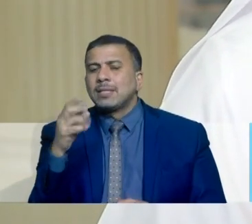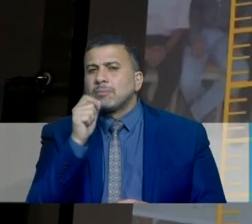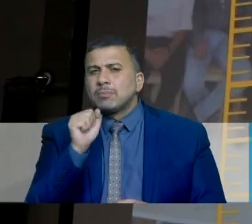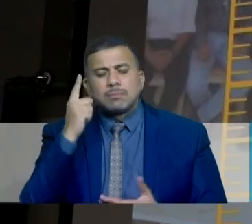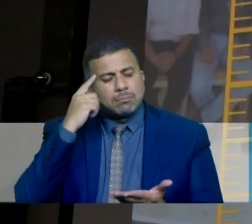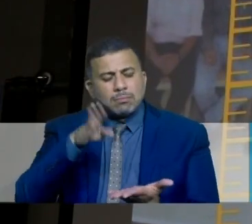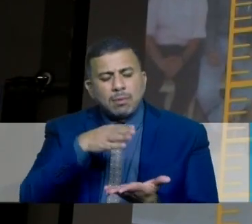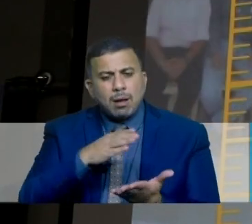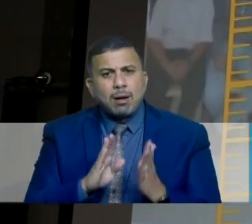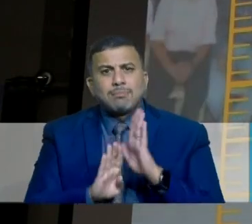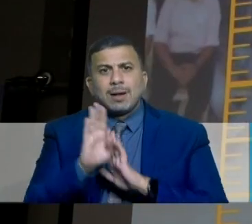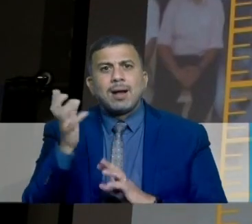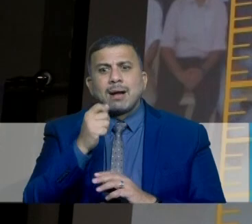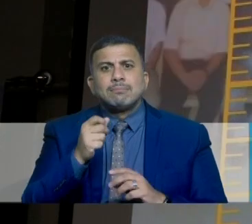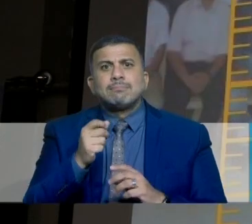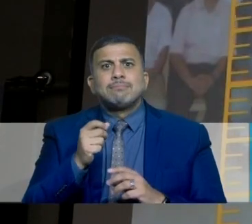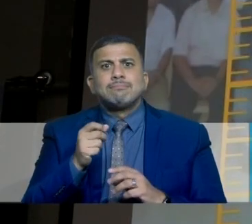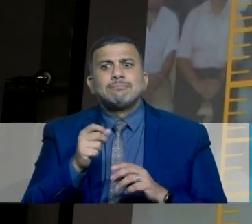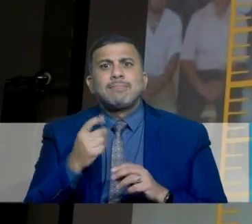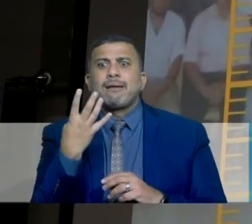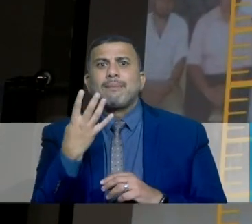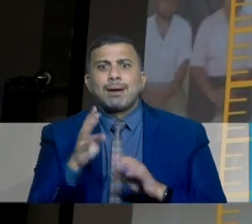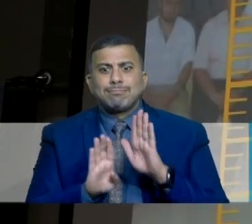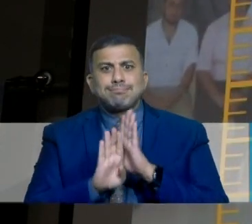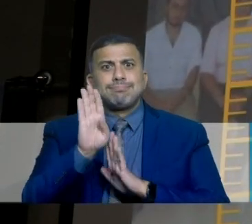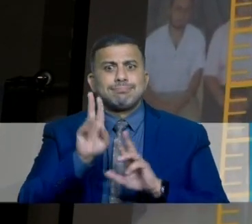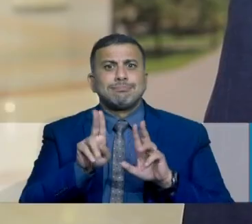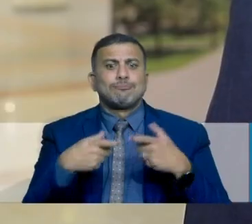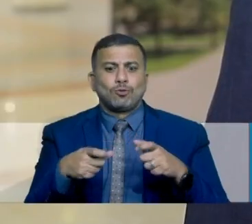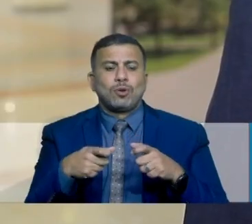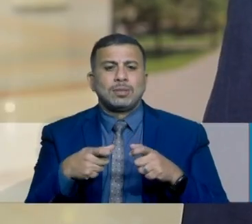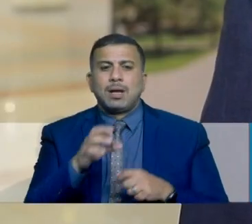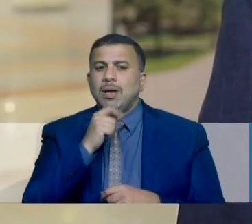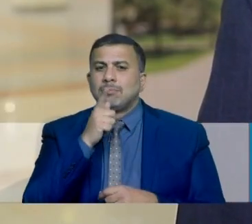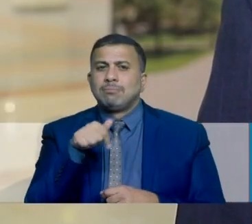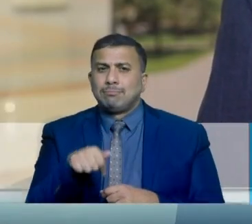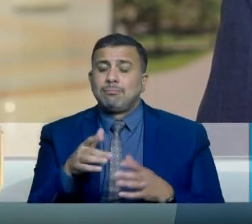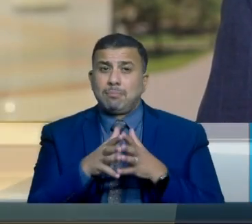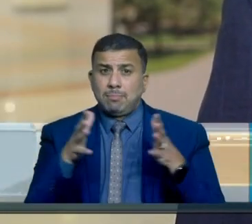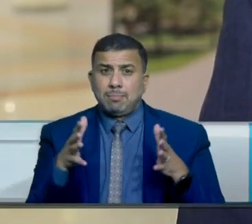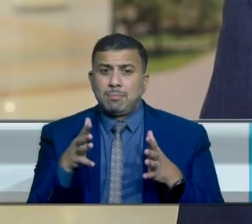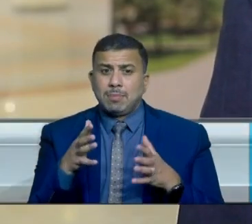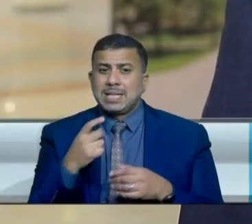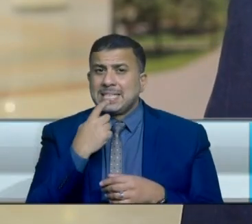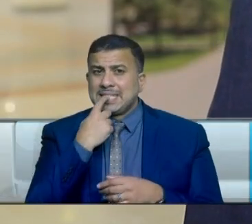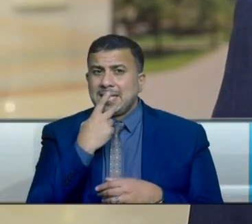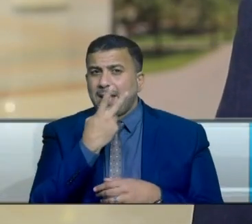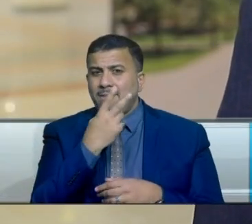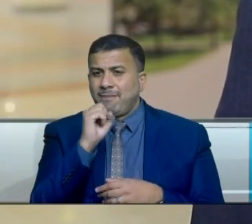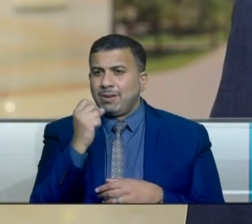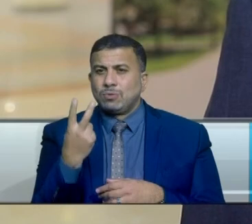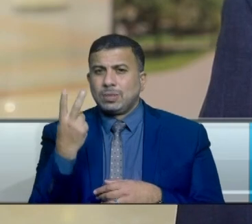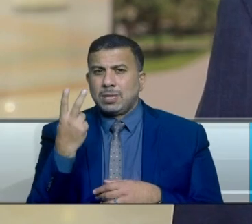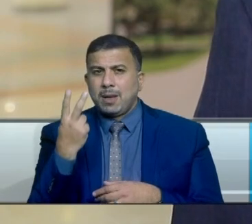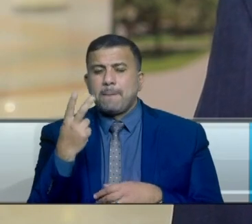الامارات للثوره الصناعيه الرابعه المؤتمر هذا يعني عنده تاريخ كبير انطلق في حوالي 2007 كان